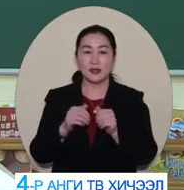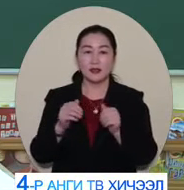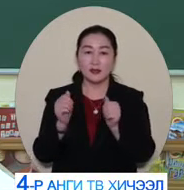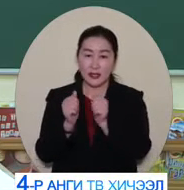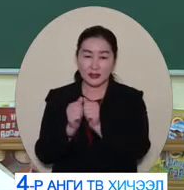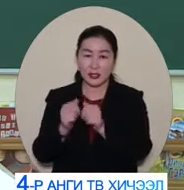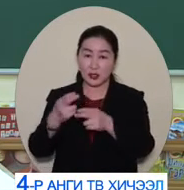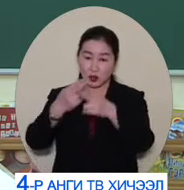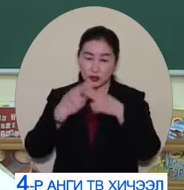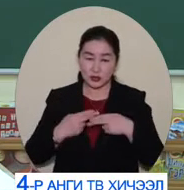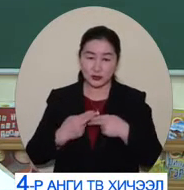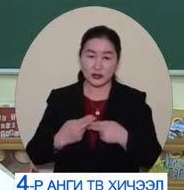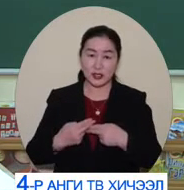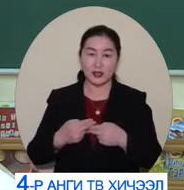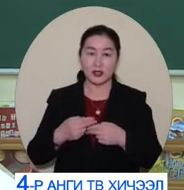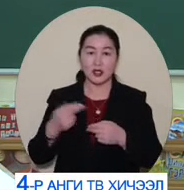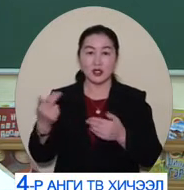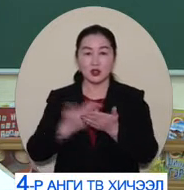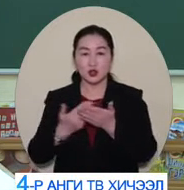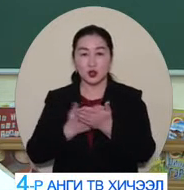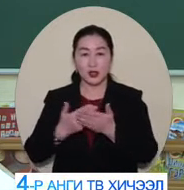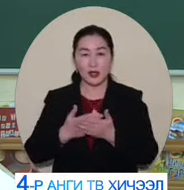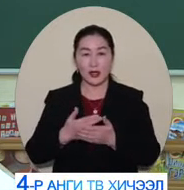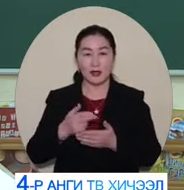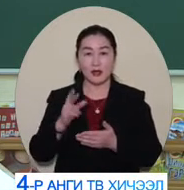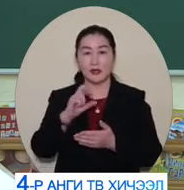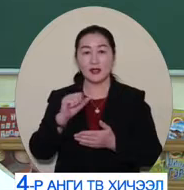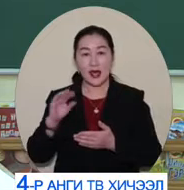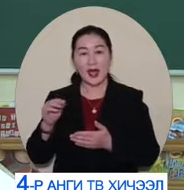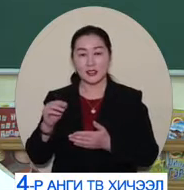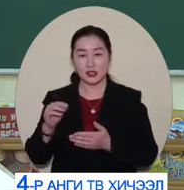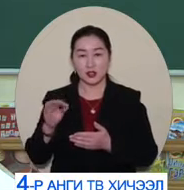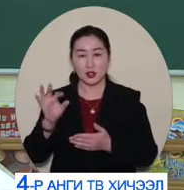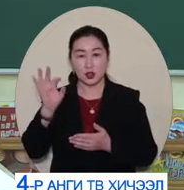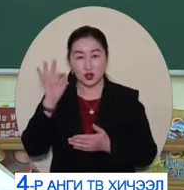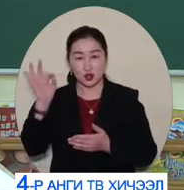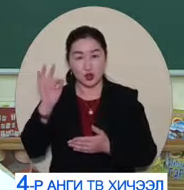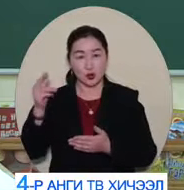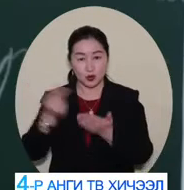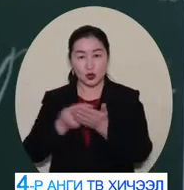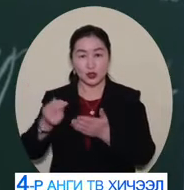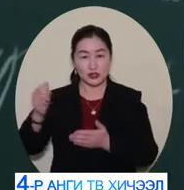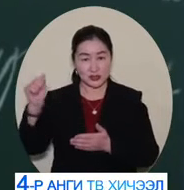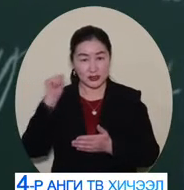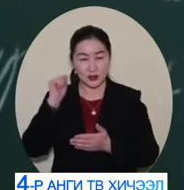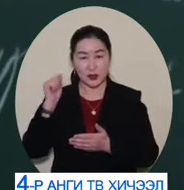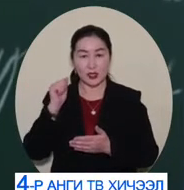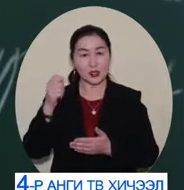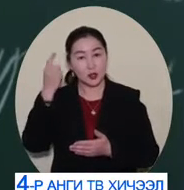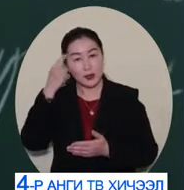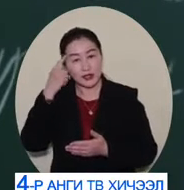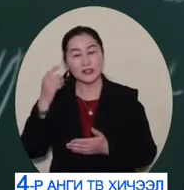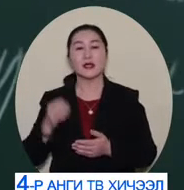За гурван найз найзынхаа тусламжтайгаар зургийг хэрхэн зөв хавцаатай зурх гэдгийг ойлгоод тавчлаа тийм ээ. Та нар ч гэсэн